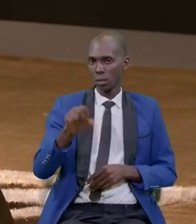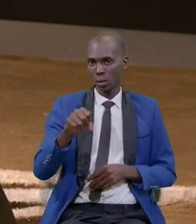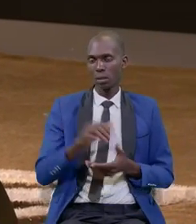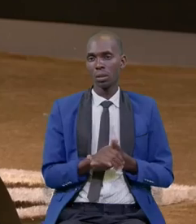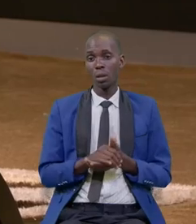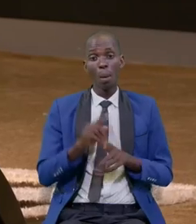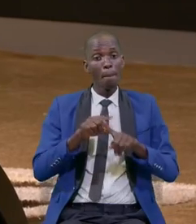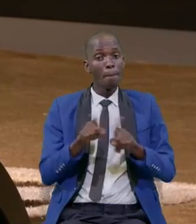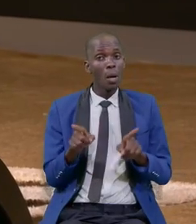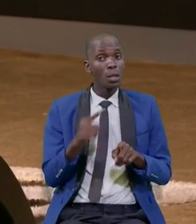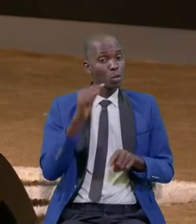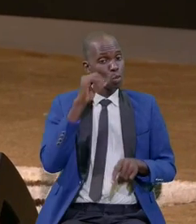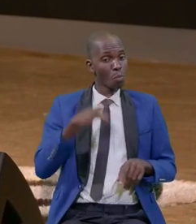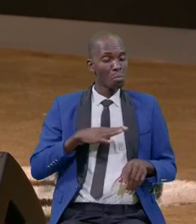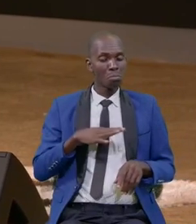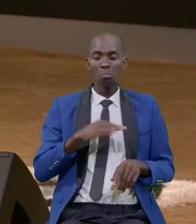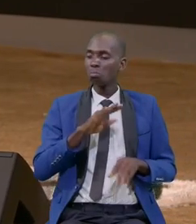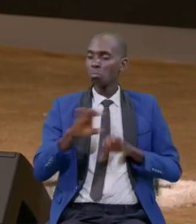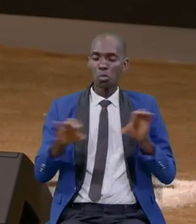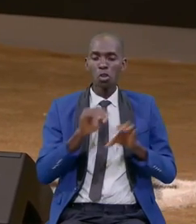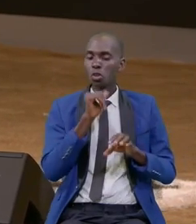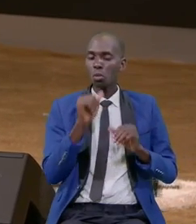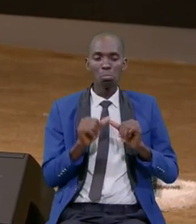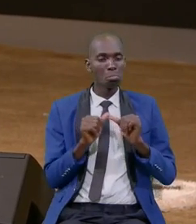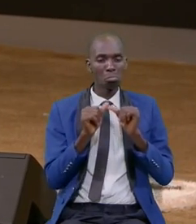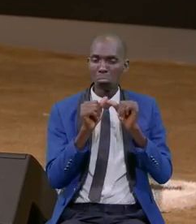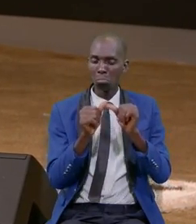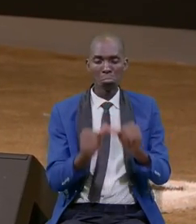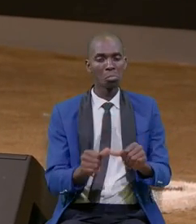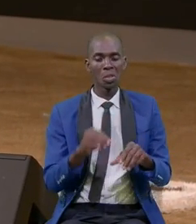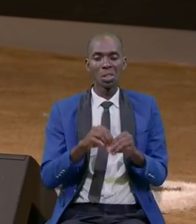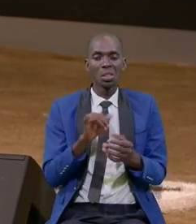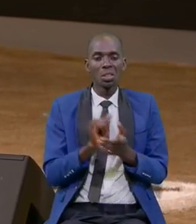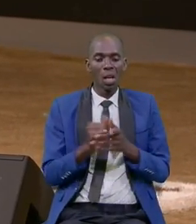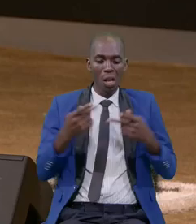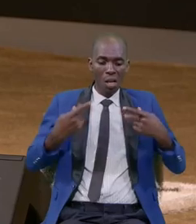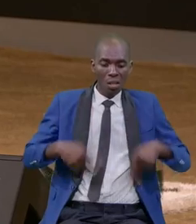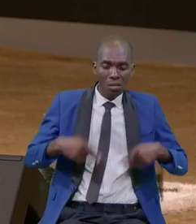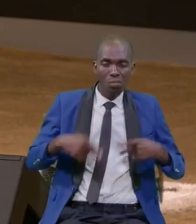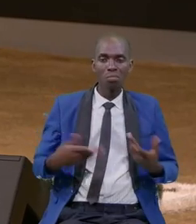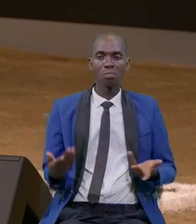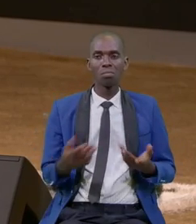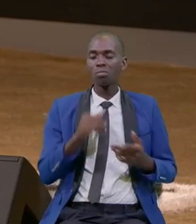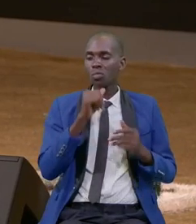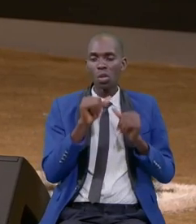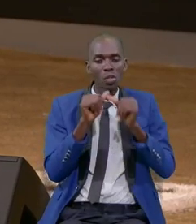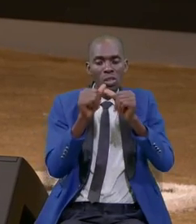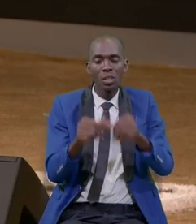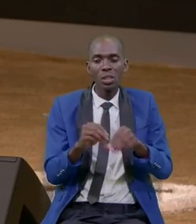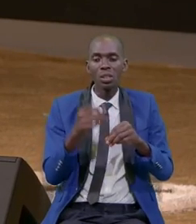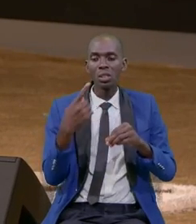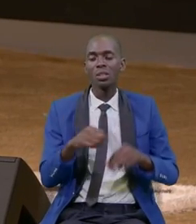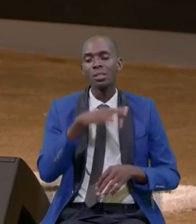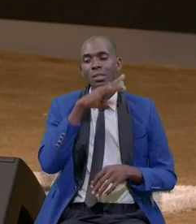mais elle ne continuait pas, elle ne demeurait pas dans